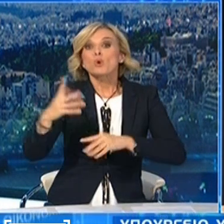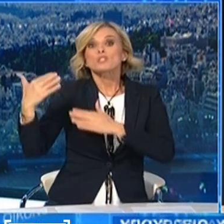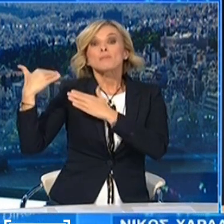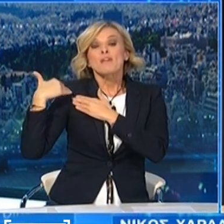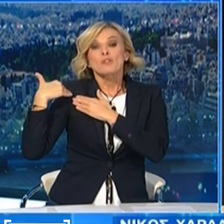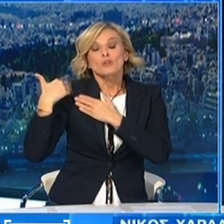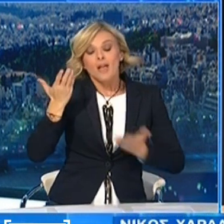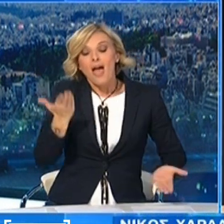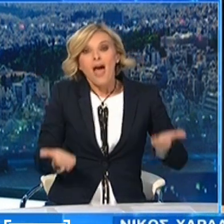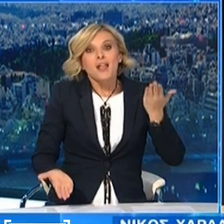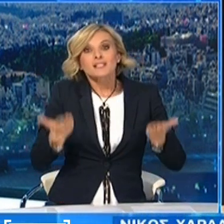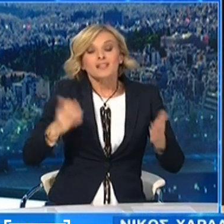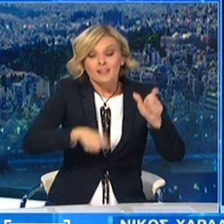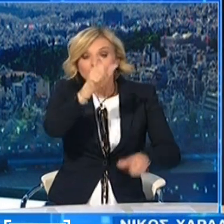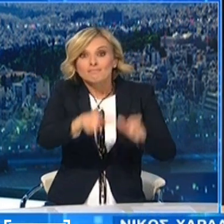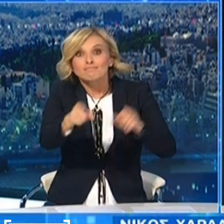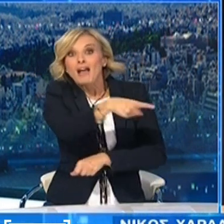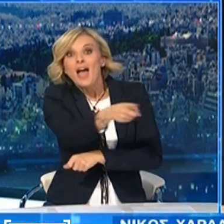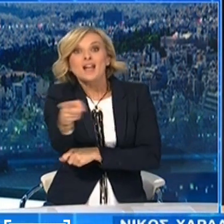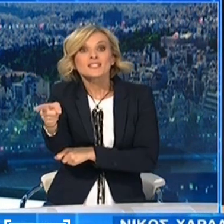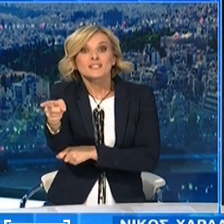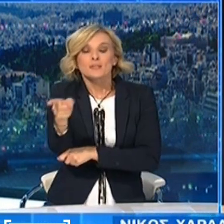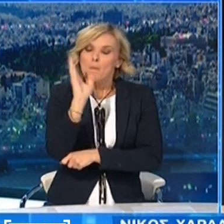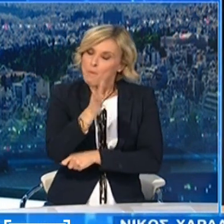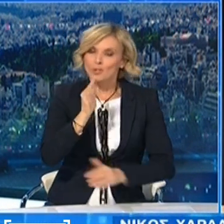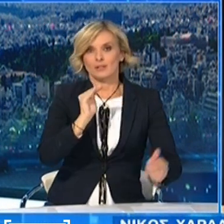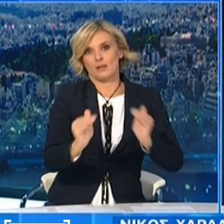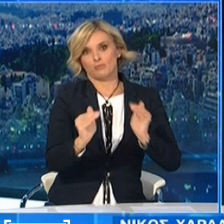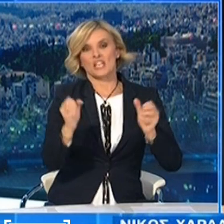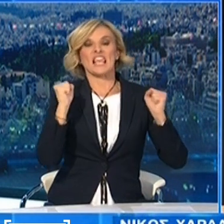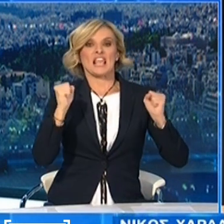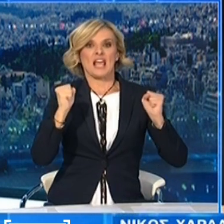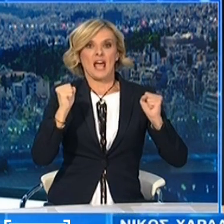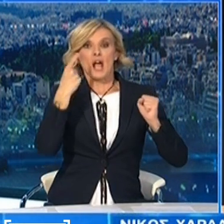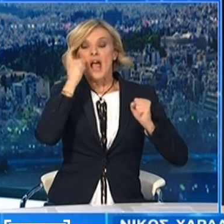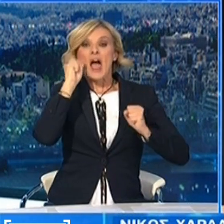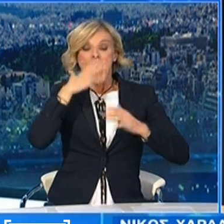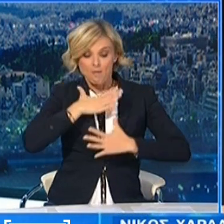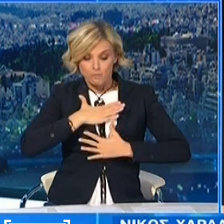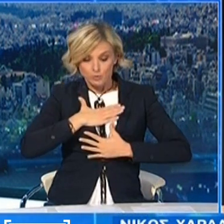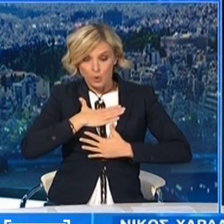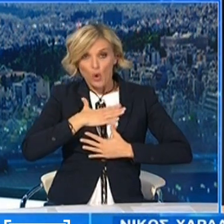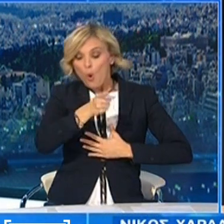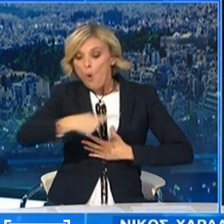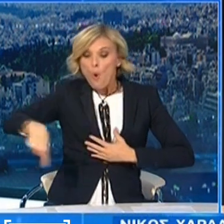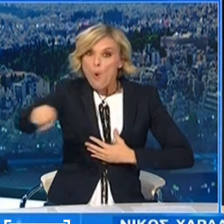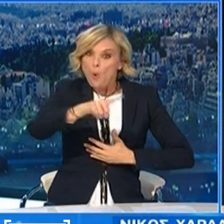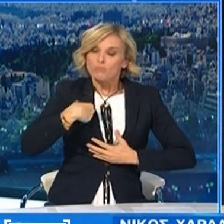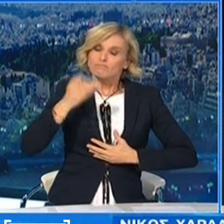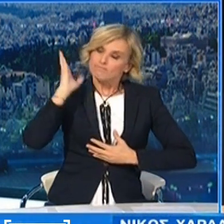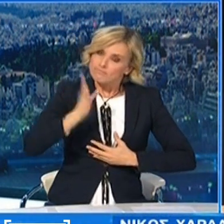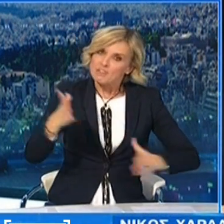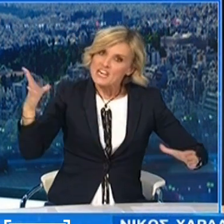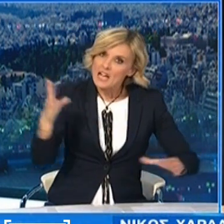όλους μας και τον καθένα ξεχωριστά. Στο χέρι μας είναι να προστατεύσουμε την υγεία, τη δική μας και των γύρων μας. Αλλά και να καταφέρουμε να διατηρήσουμε